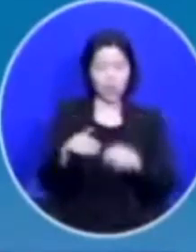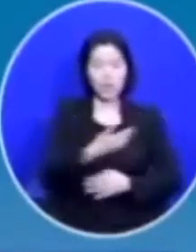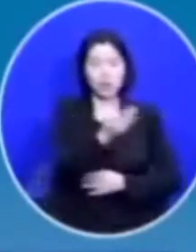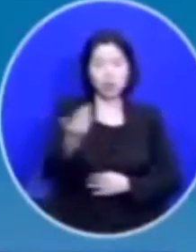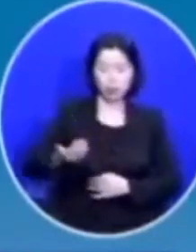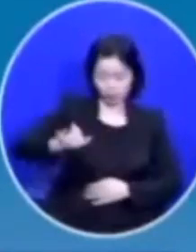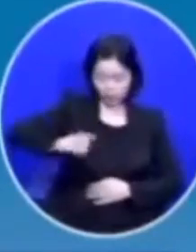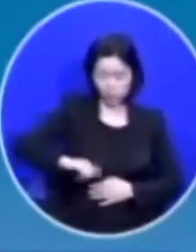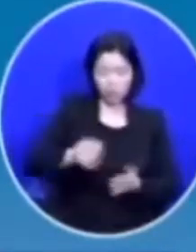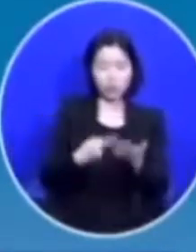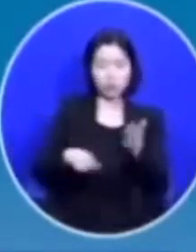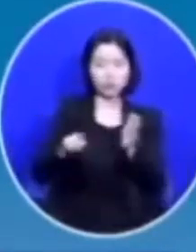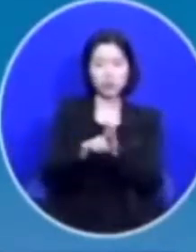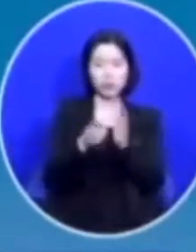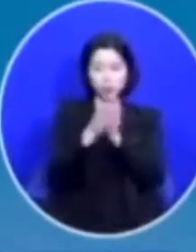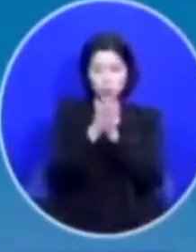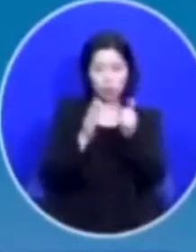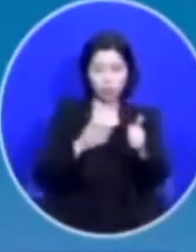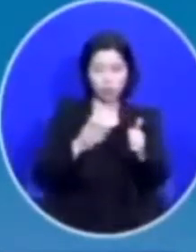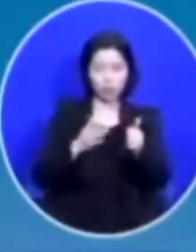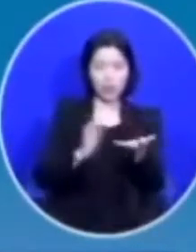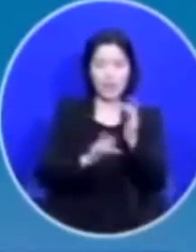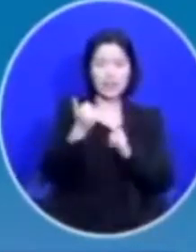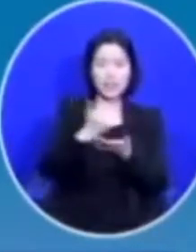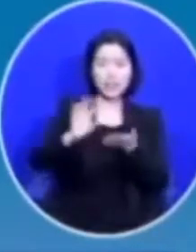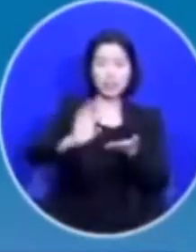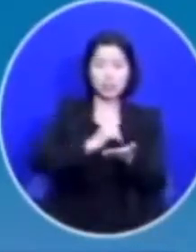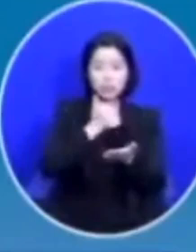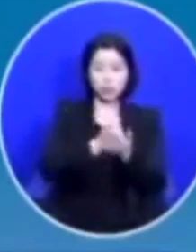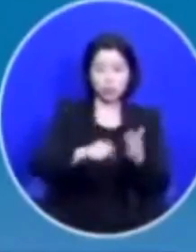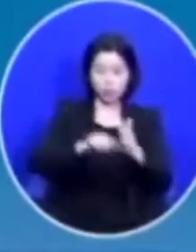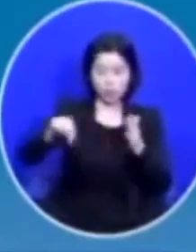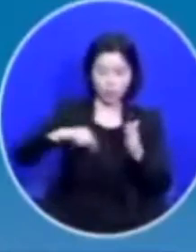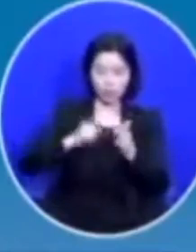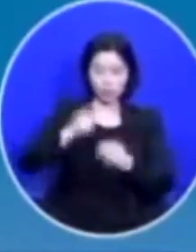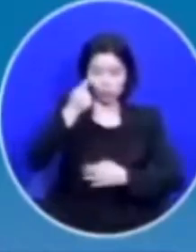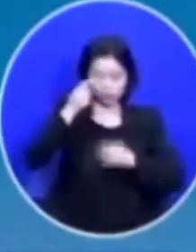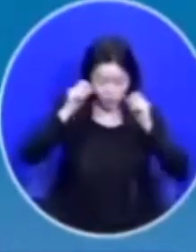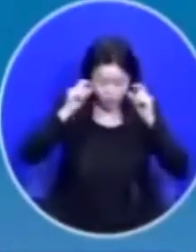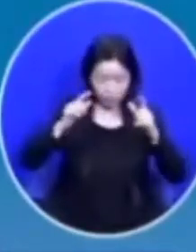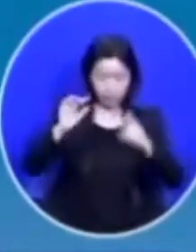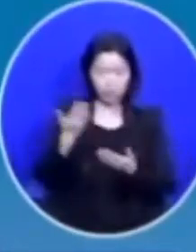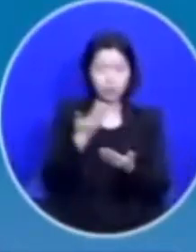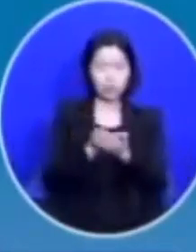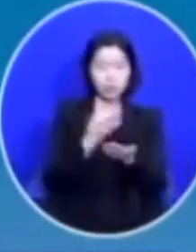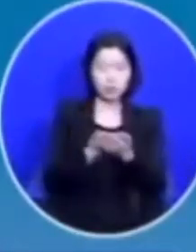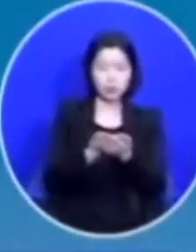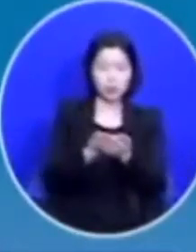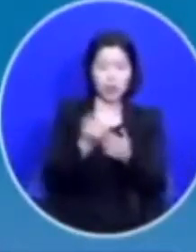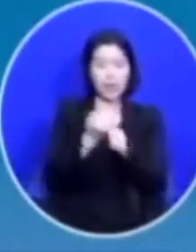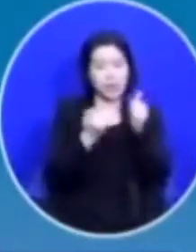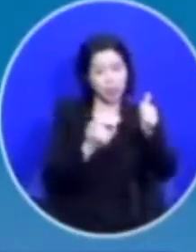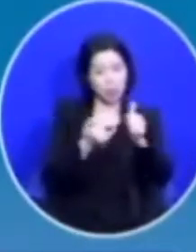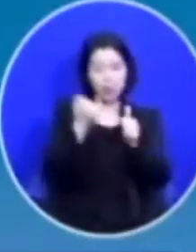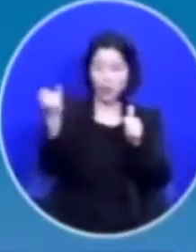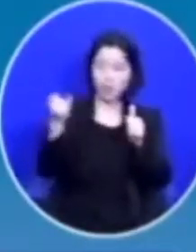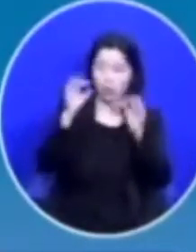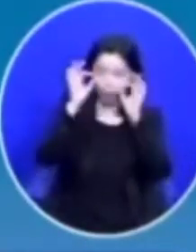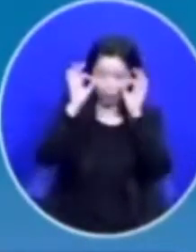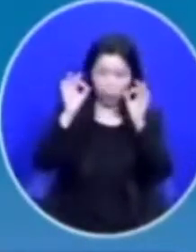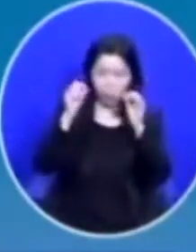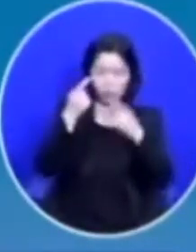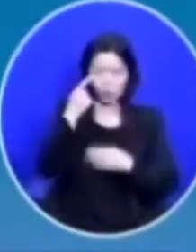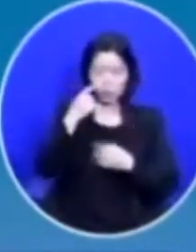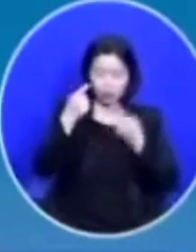위해서 기도하시기 바랍니다 예수 그리스도 안에서 눈이 열리게 해 주십시오 남편을 아내를 보는 정화